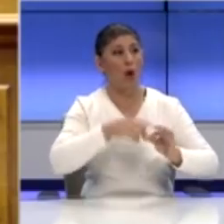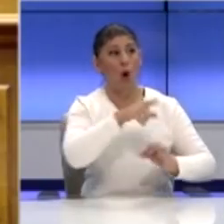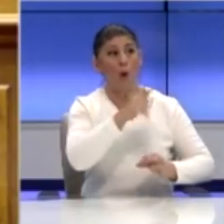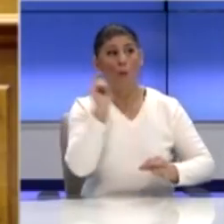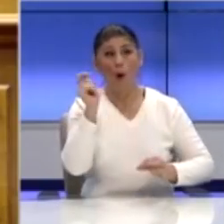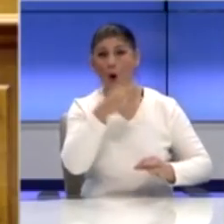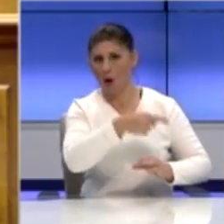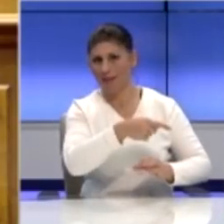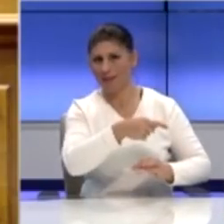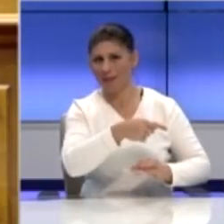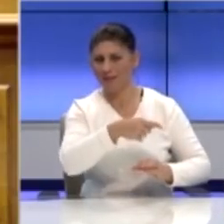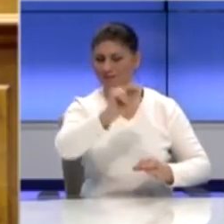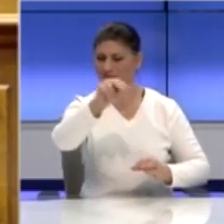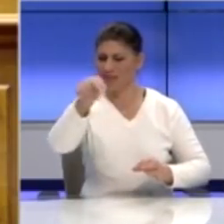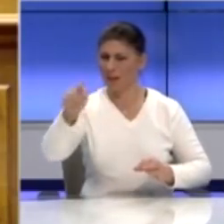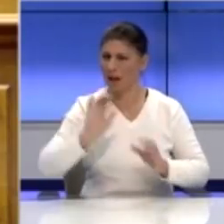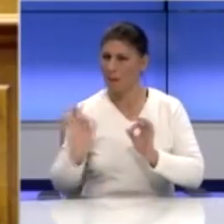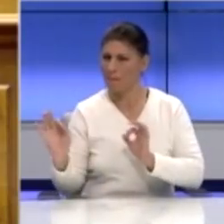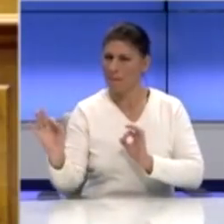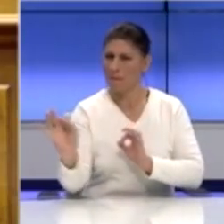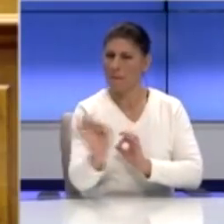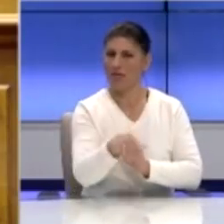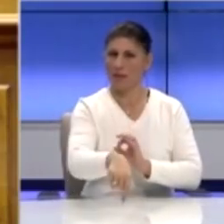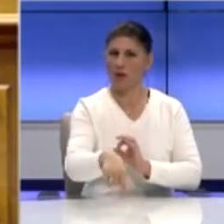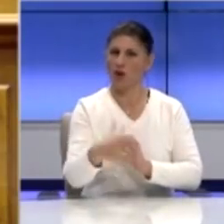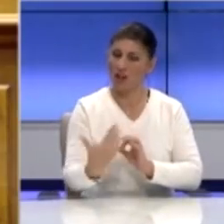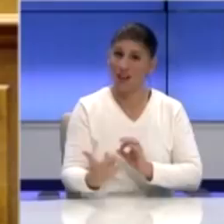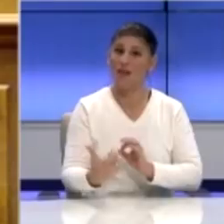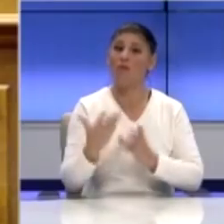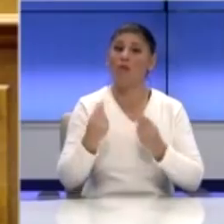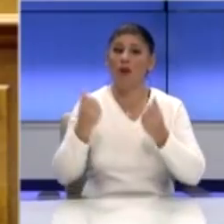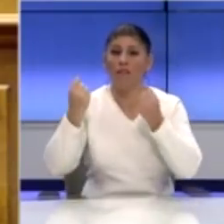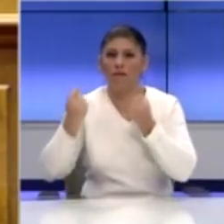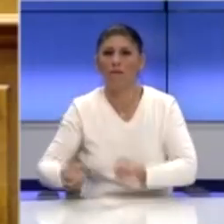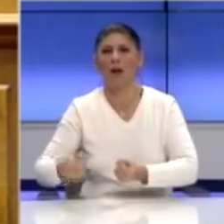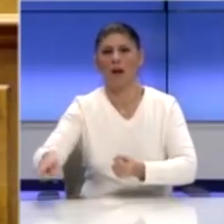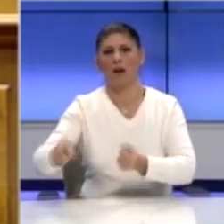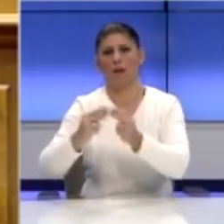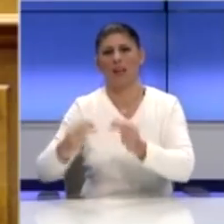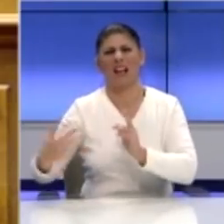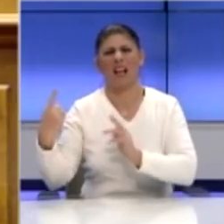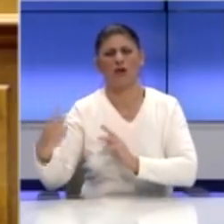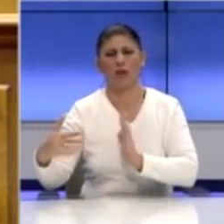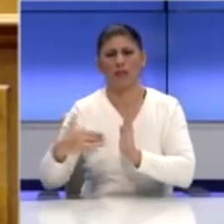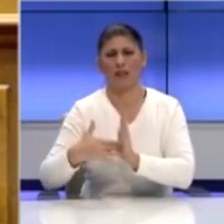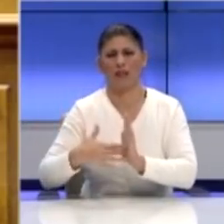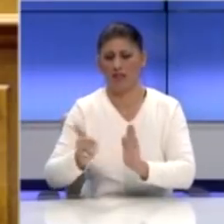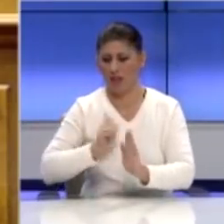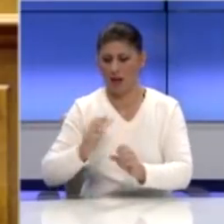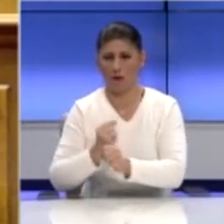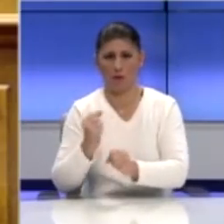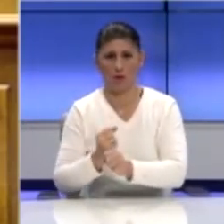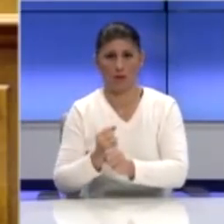σας, αξιοποιώντας και την πανδημία, έχει δραστικές συνέπειες για εκατοντάδες χιλιάδες